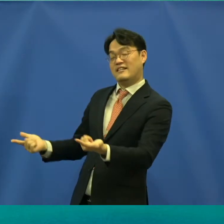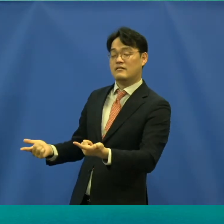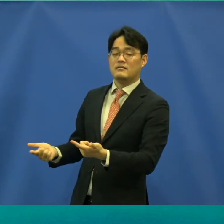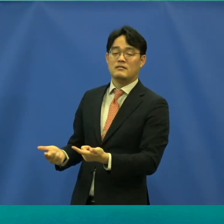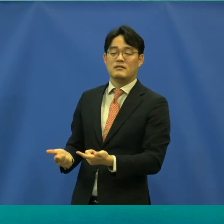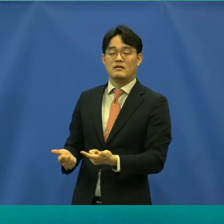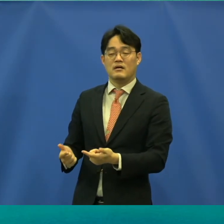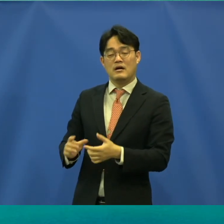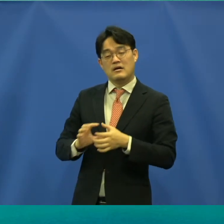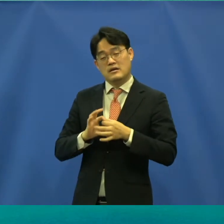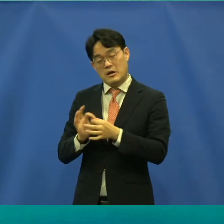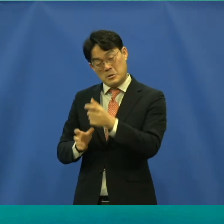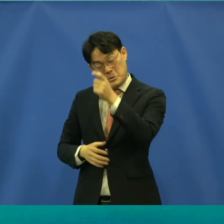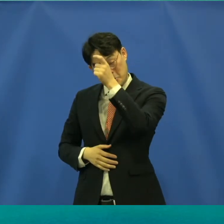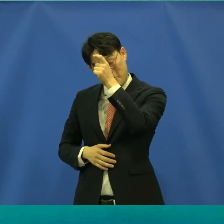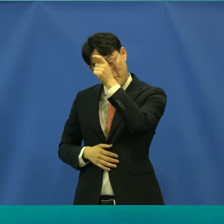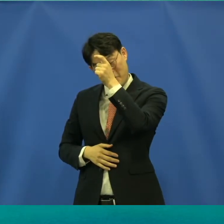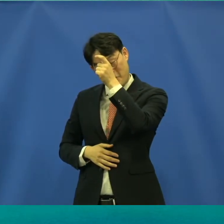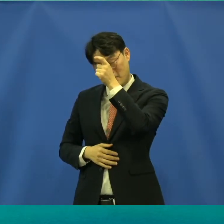고집을